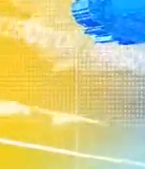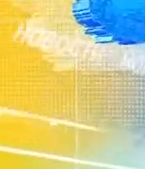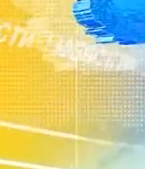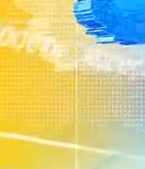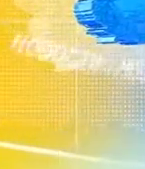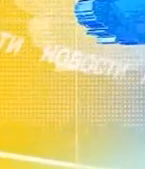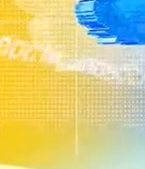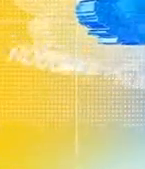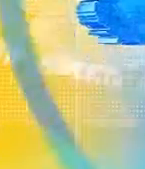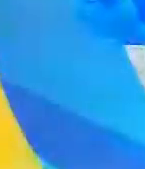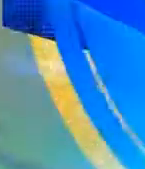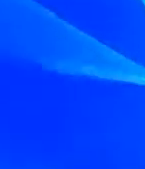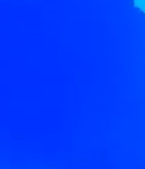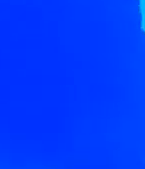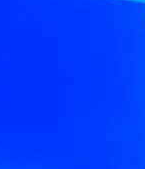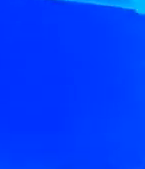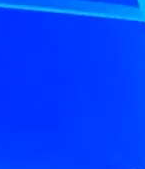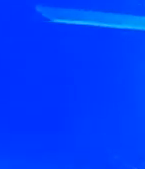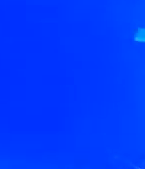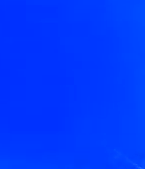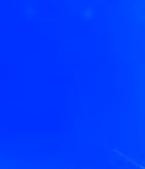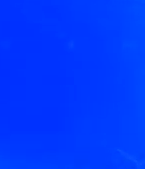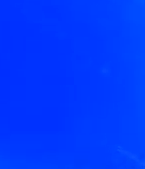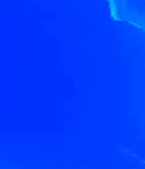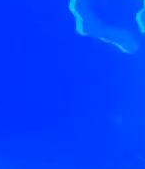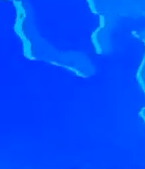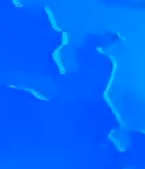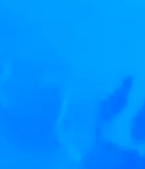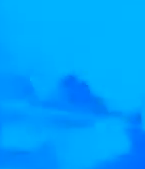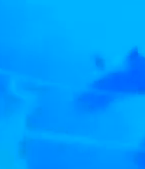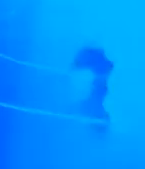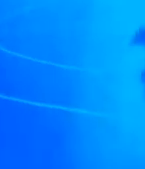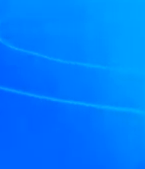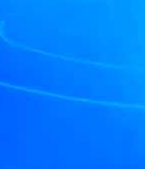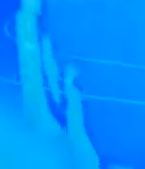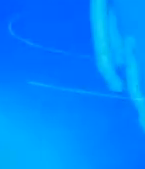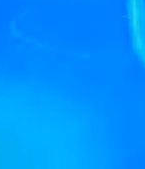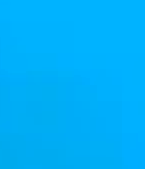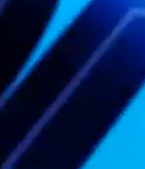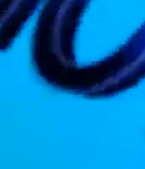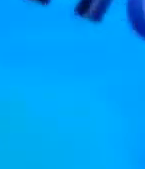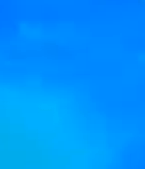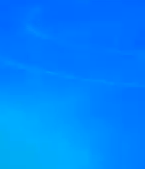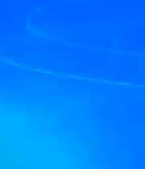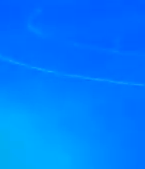Это была последняя информация на сегодня. Приятных выходных. До свидания.